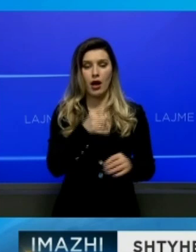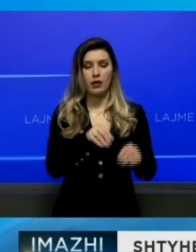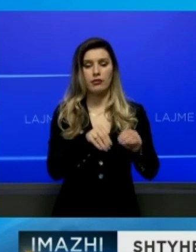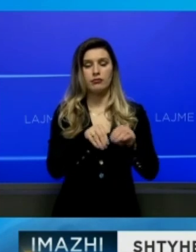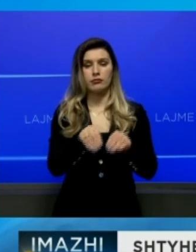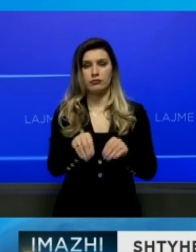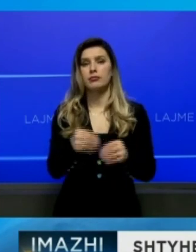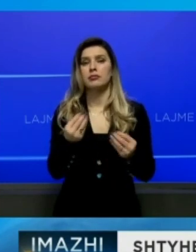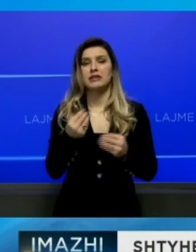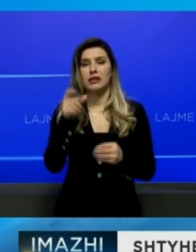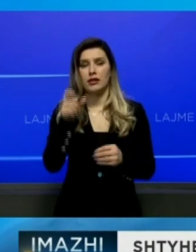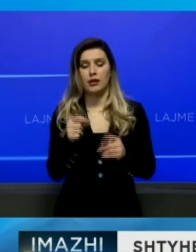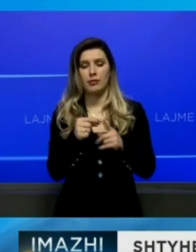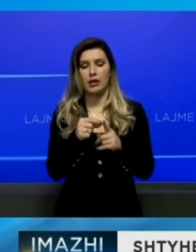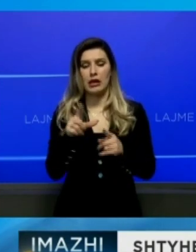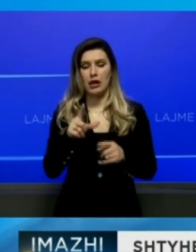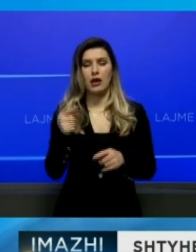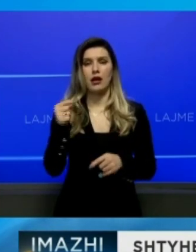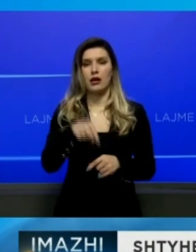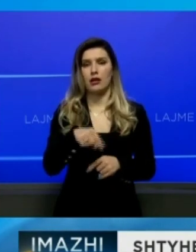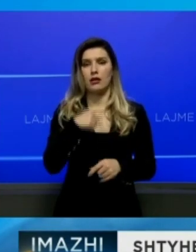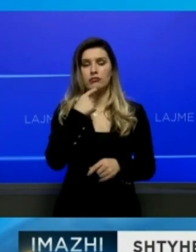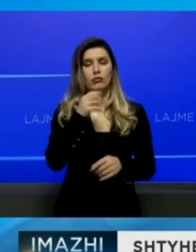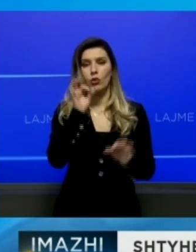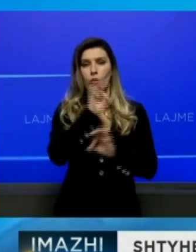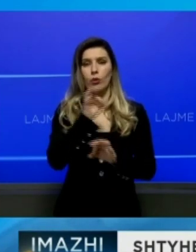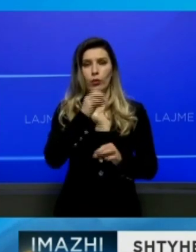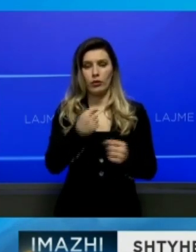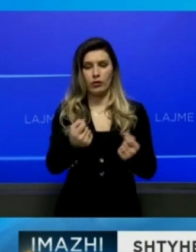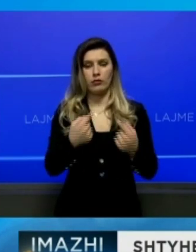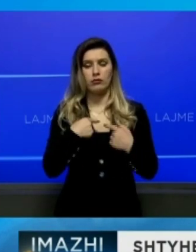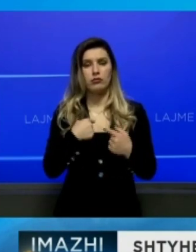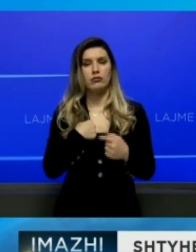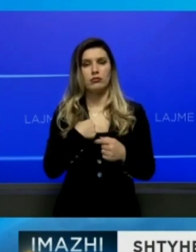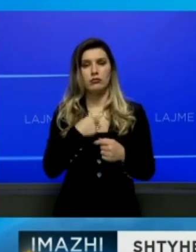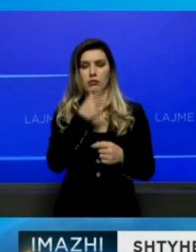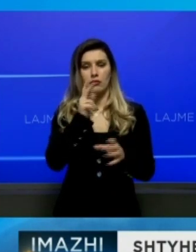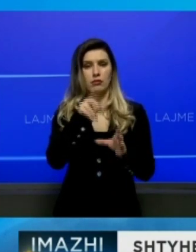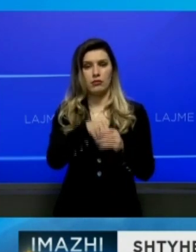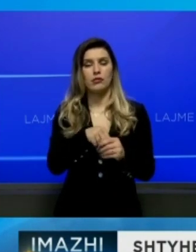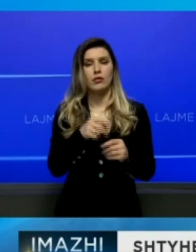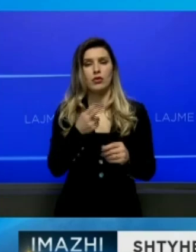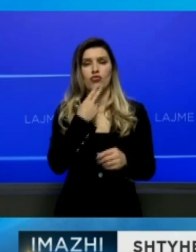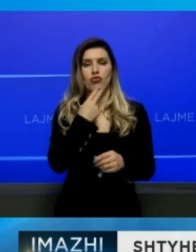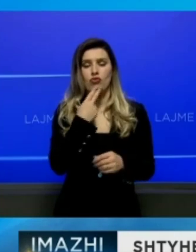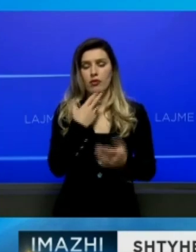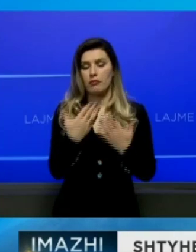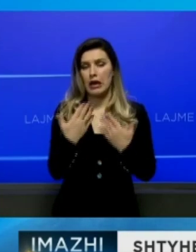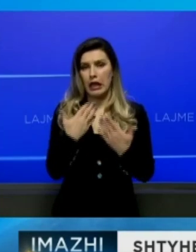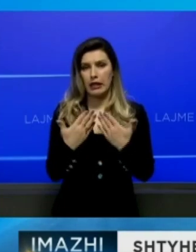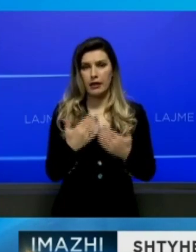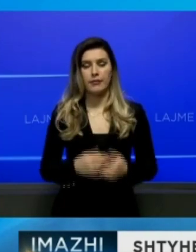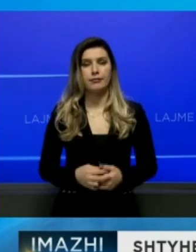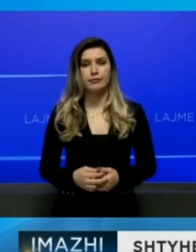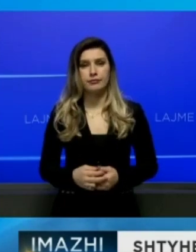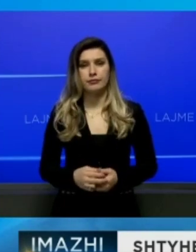pasi akuzuari Palekaj u shpres se nuk e ka pranuar akt akuzën dhe për këtë nuk është i gatshëm të deklarohet rreth